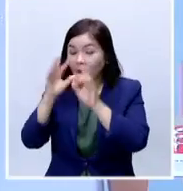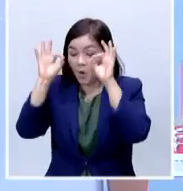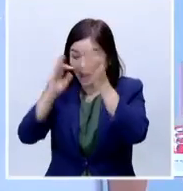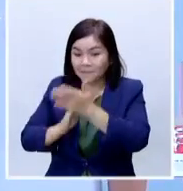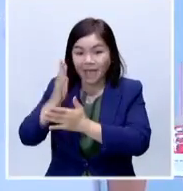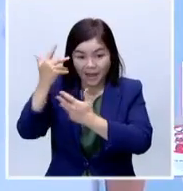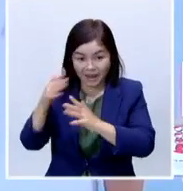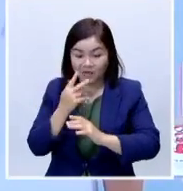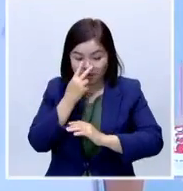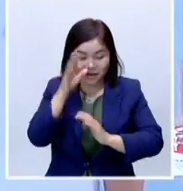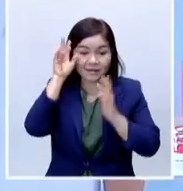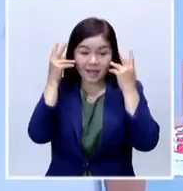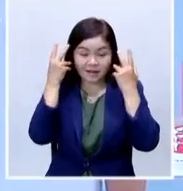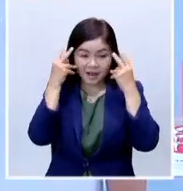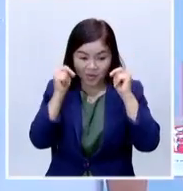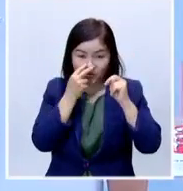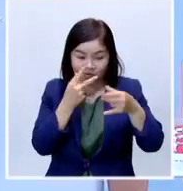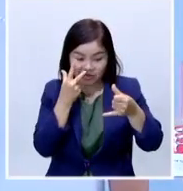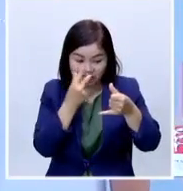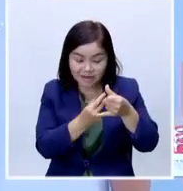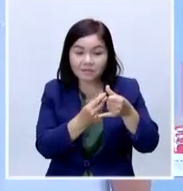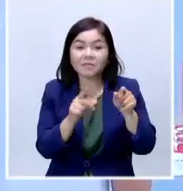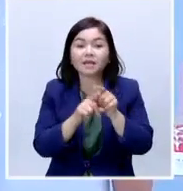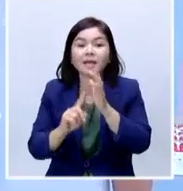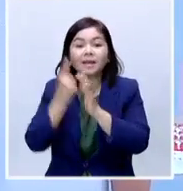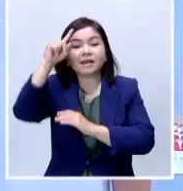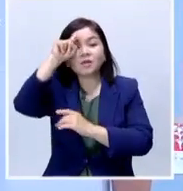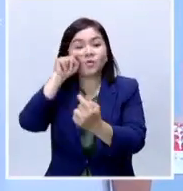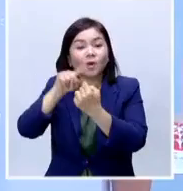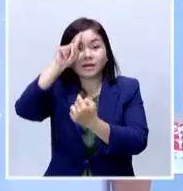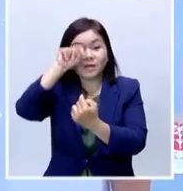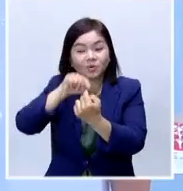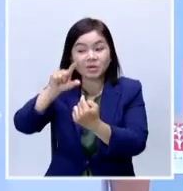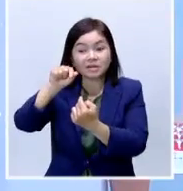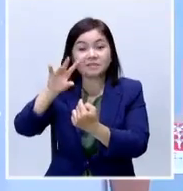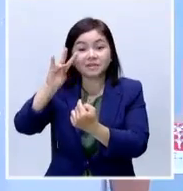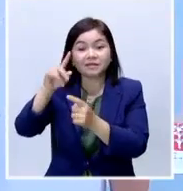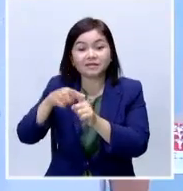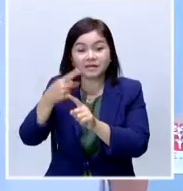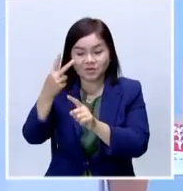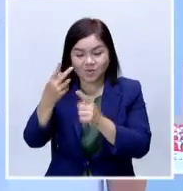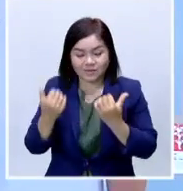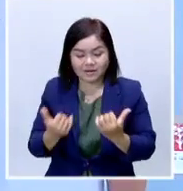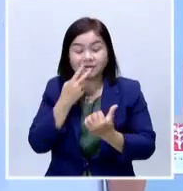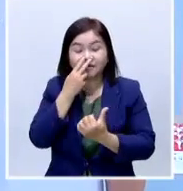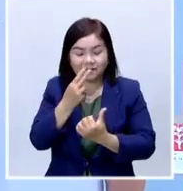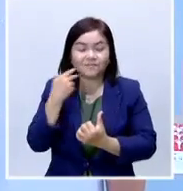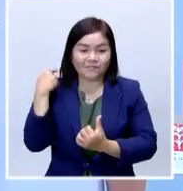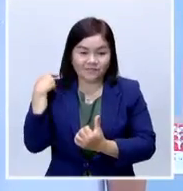งจะเห็นภาพของท่านนายกรับวัคซีนนะถูกฉีดให้ในวันเสาร์ที่27กุมภาพันธ์นี้ครับ ค่ะ